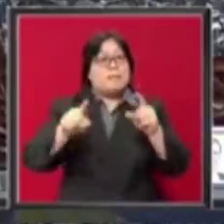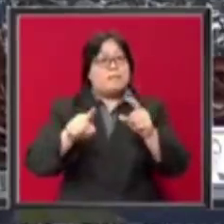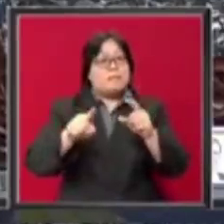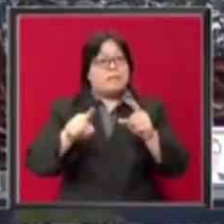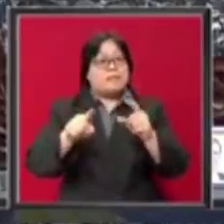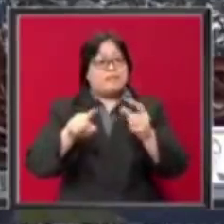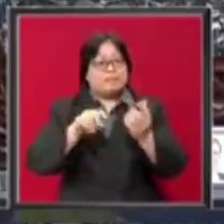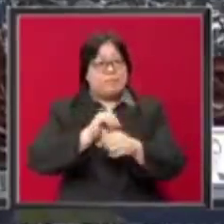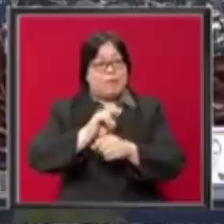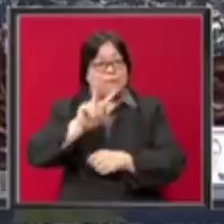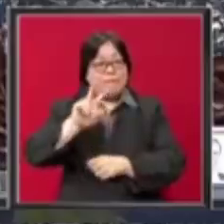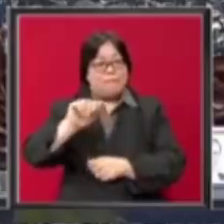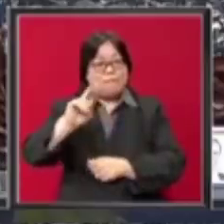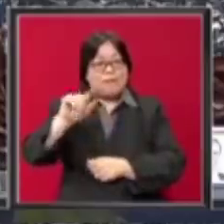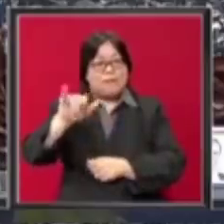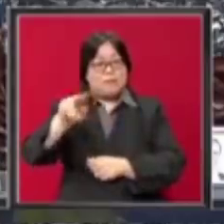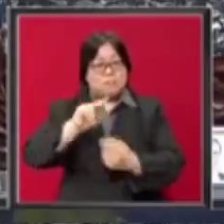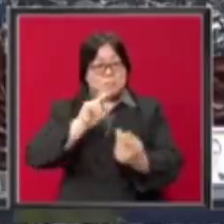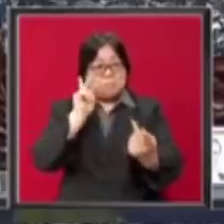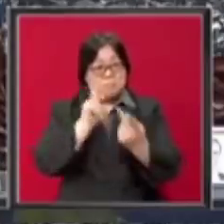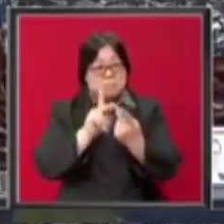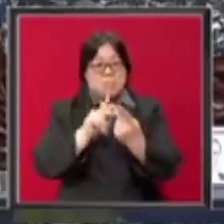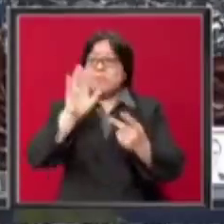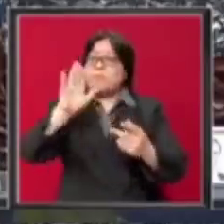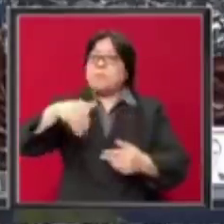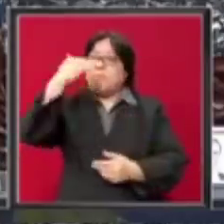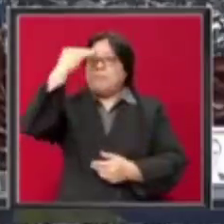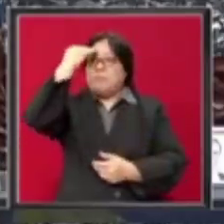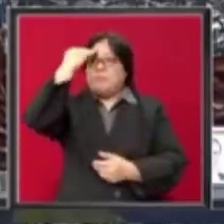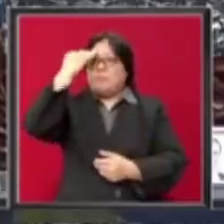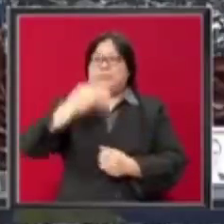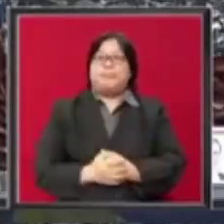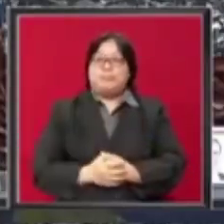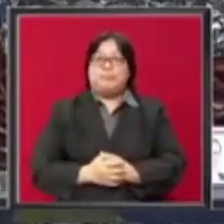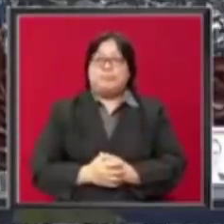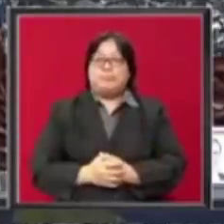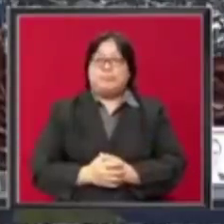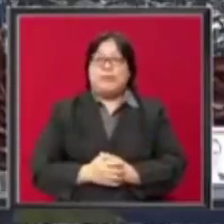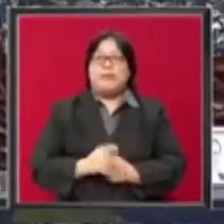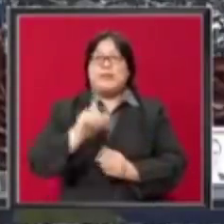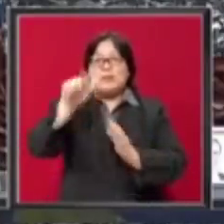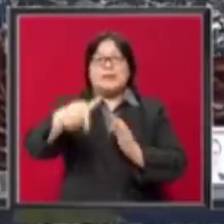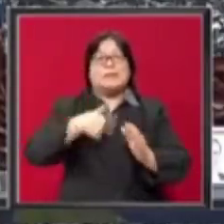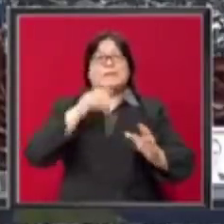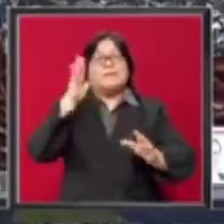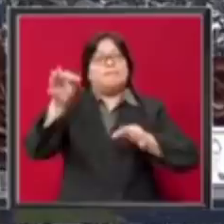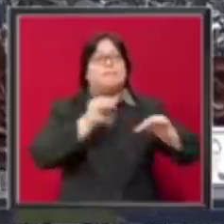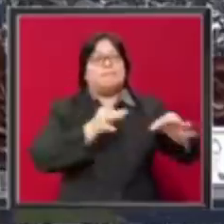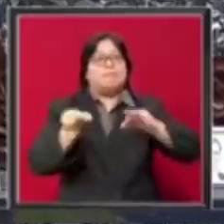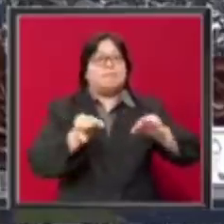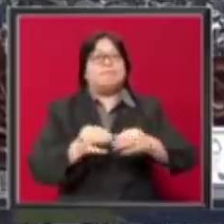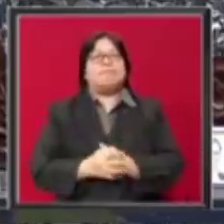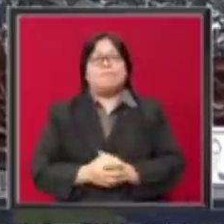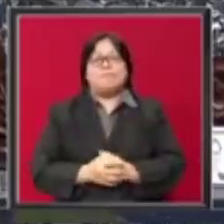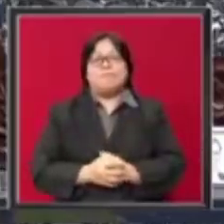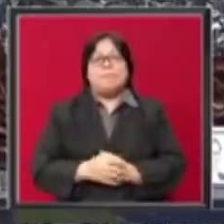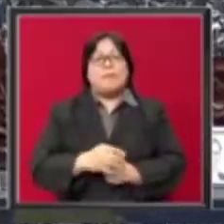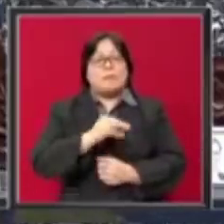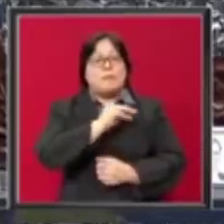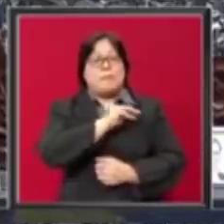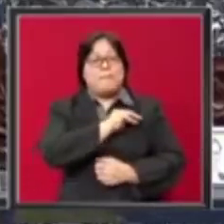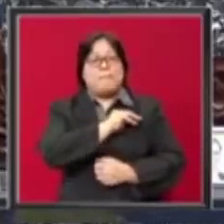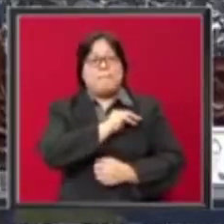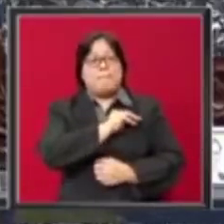keberkesanan vaksin itu yang belum menentu. Ini saya akan sentuh kemudian, umpamanya disebut